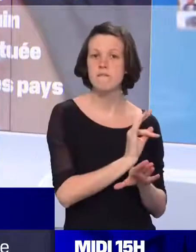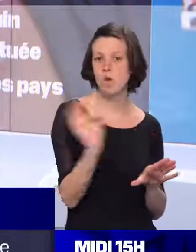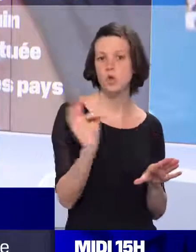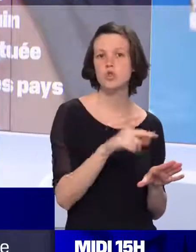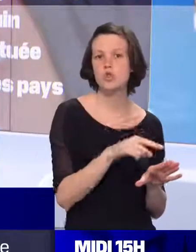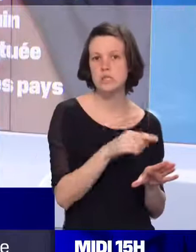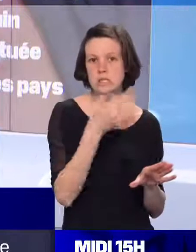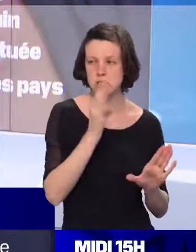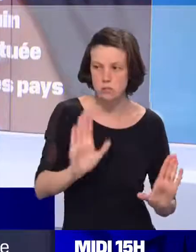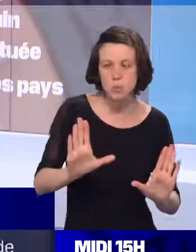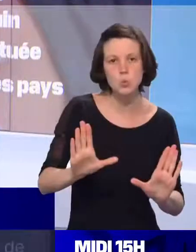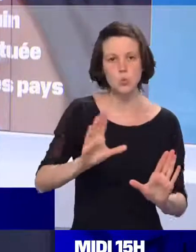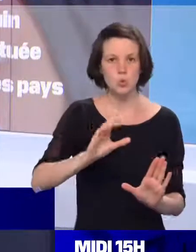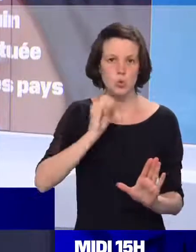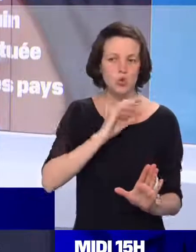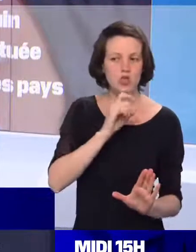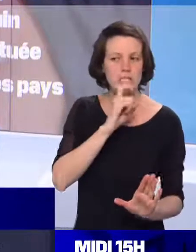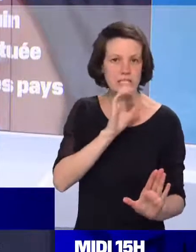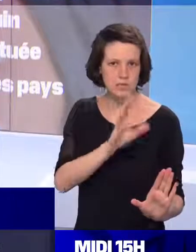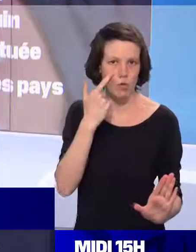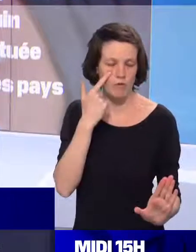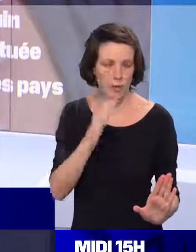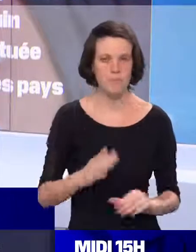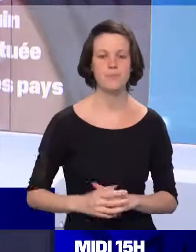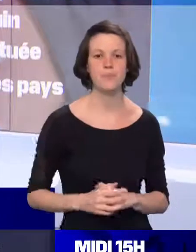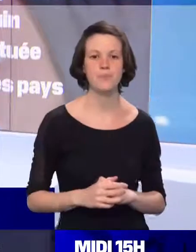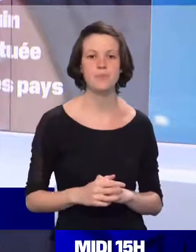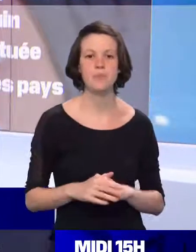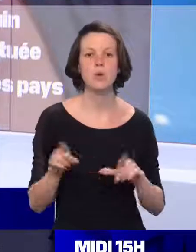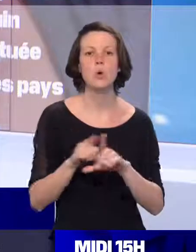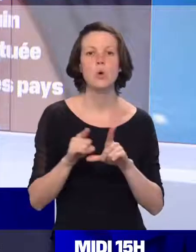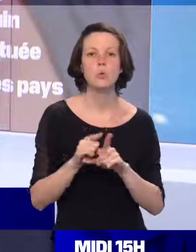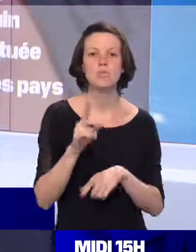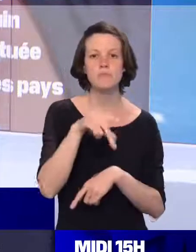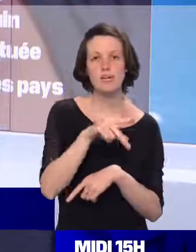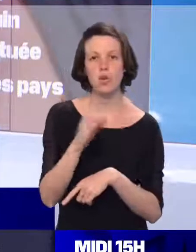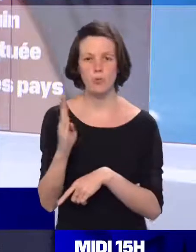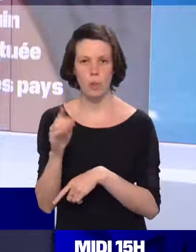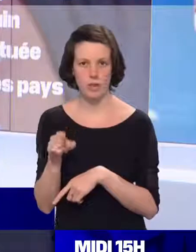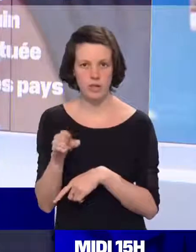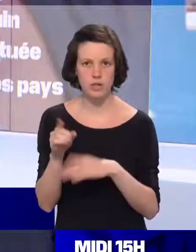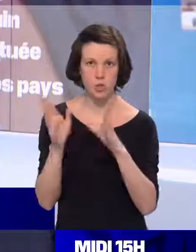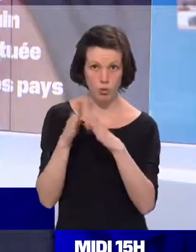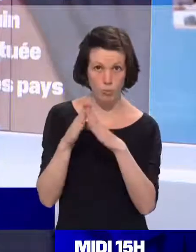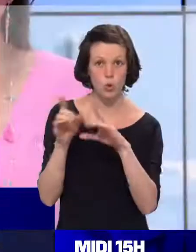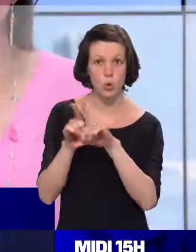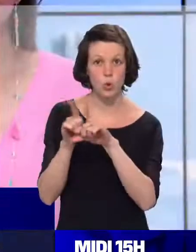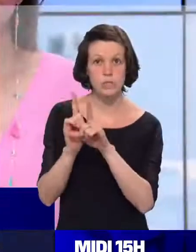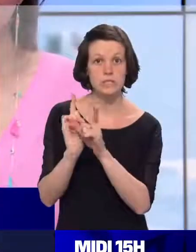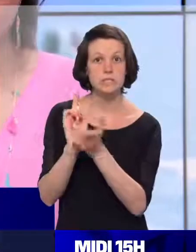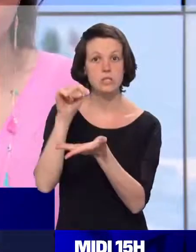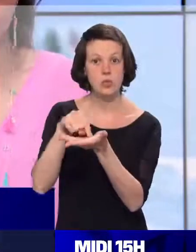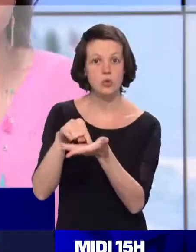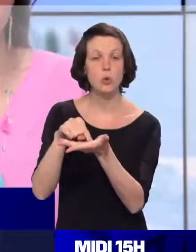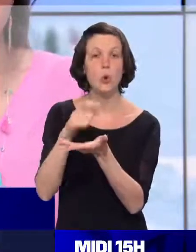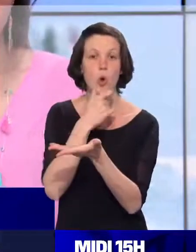n'y a pas d'urgence pour le moment. Pfizer-BioNTech a également fait une demande auprès du régulateur britannique et d'autres vont suivre dans d'autres pays. Que disent, Fanny, les